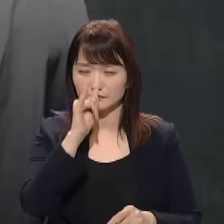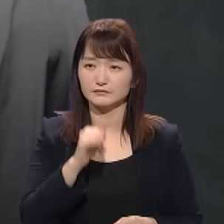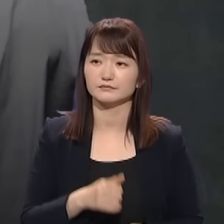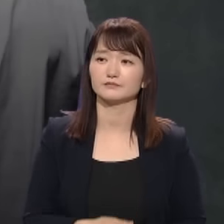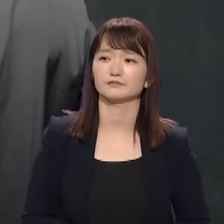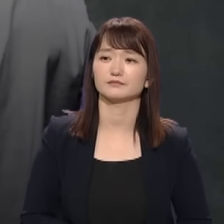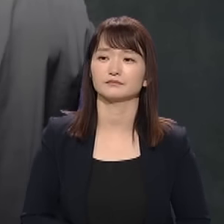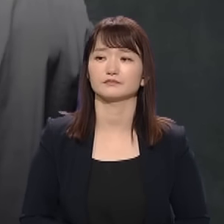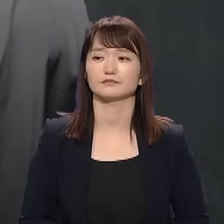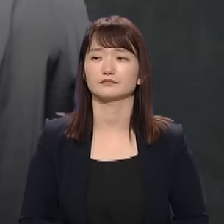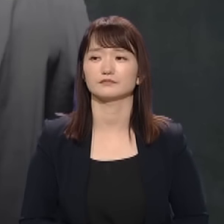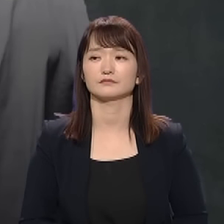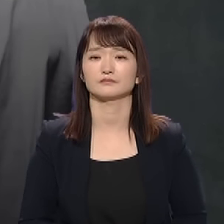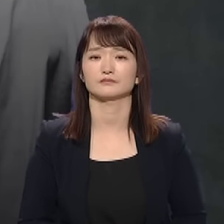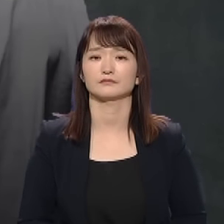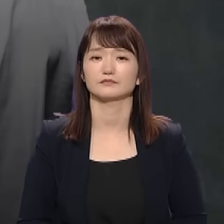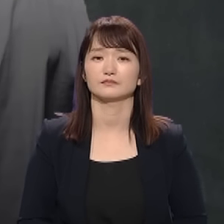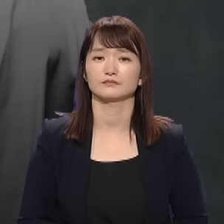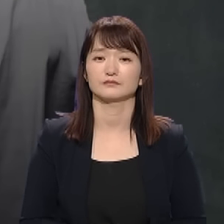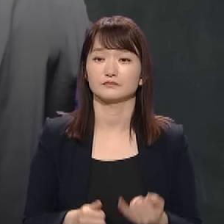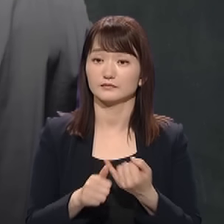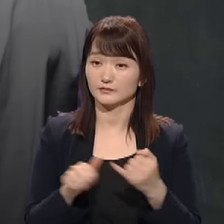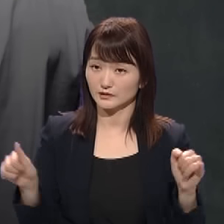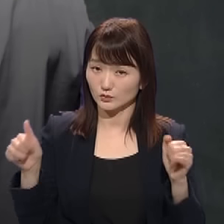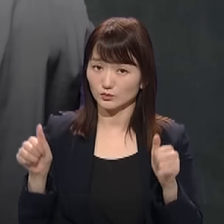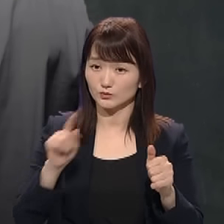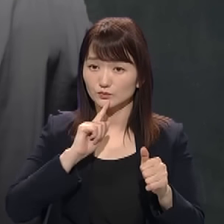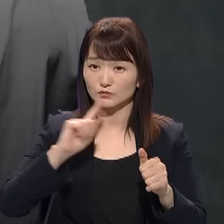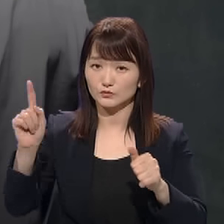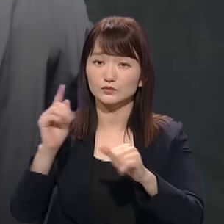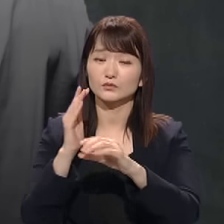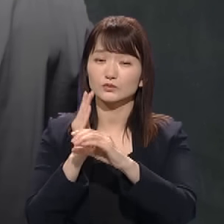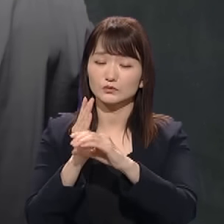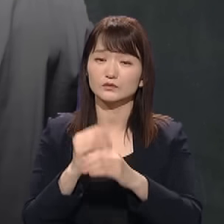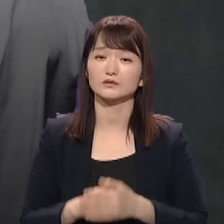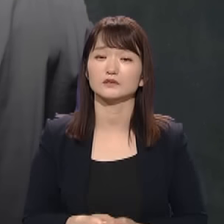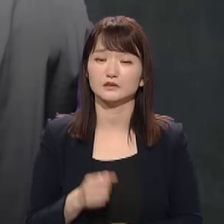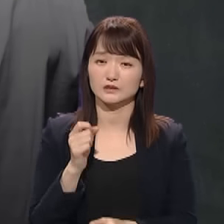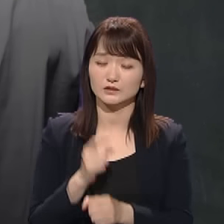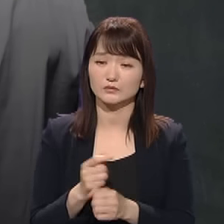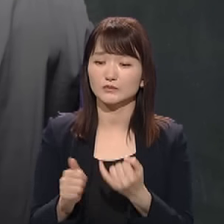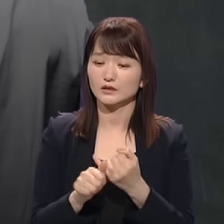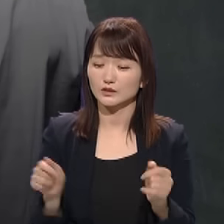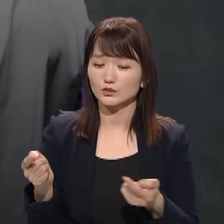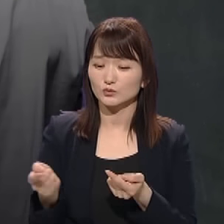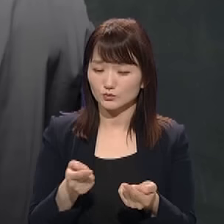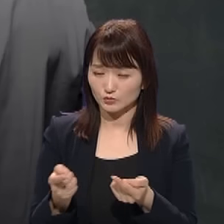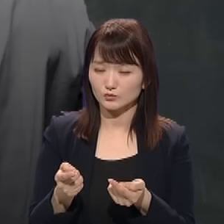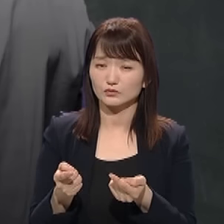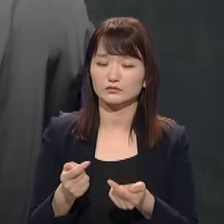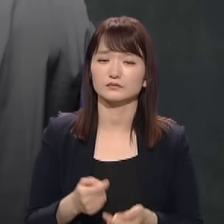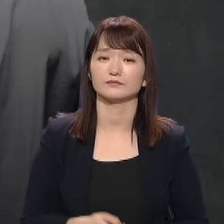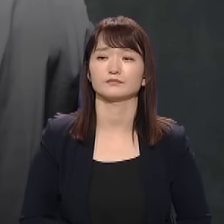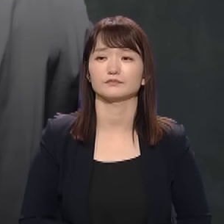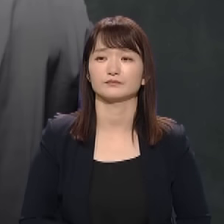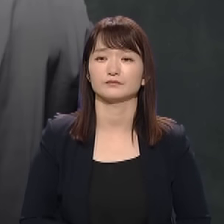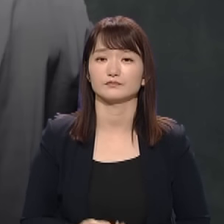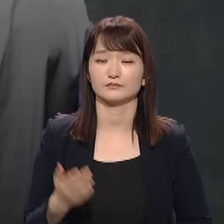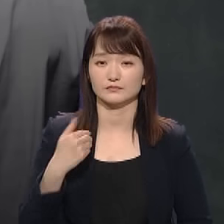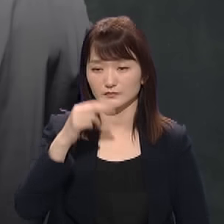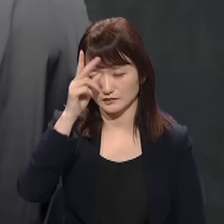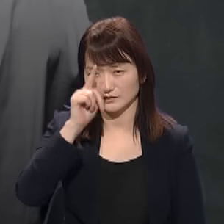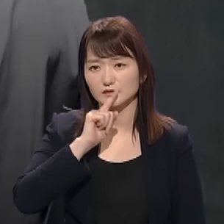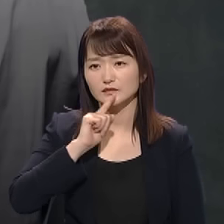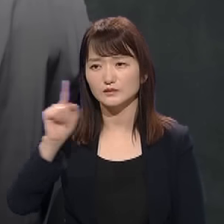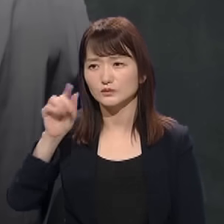싶은 상황이고요. 이혼 소송 진행 중입니다. 이미 이혼 조정 과정도 거쳤다고 하는데, 아까 뭐 경찰에 신고한